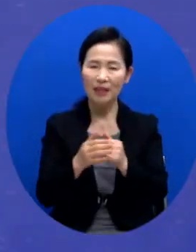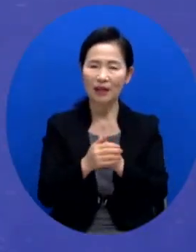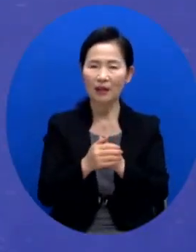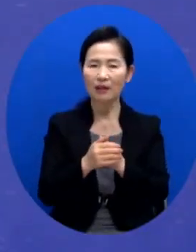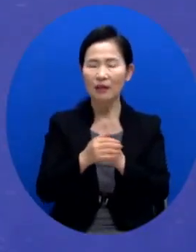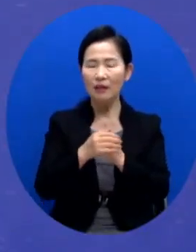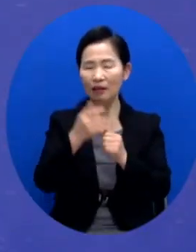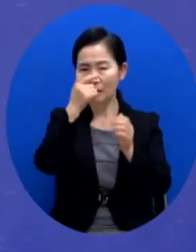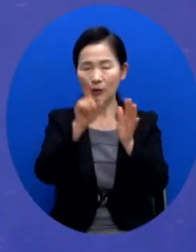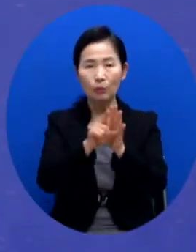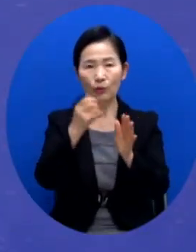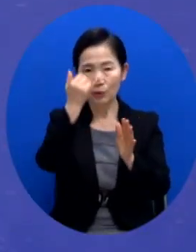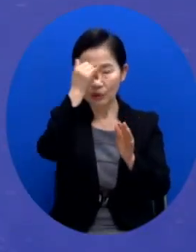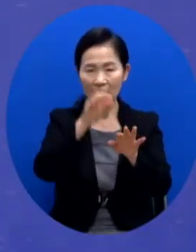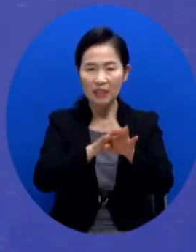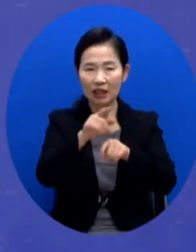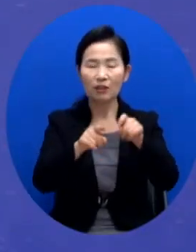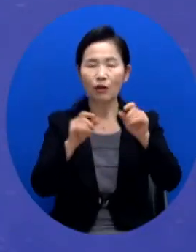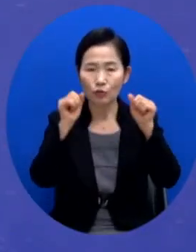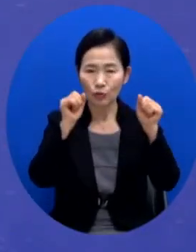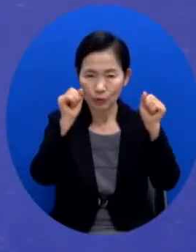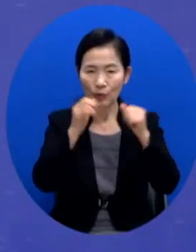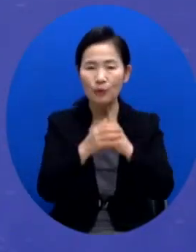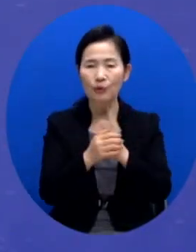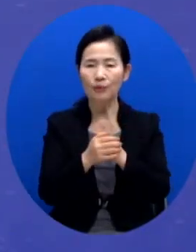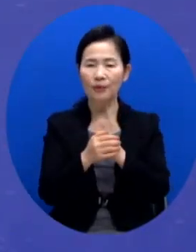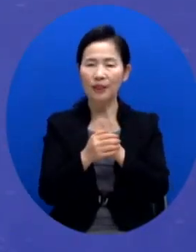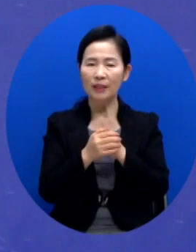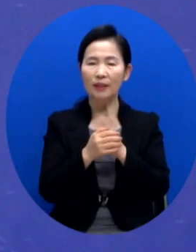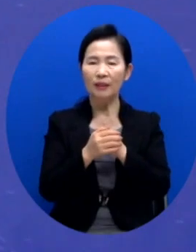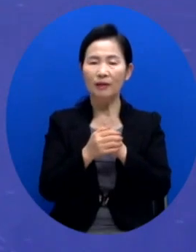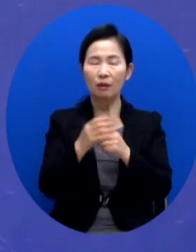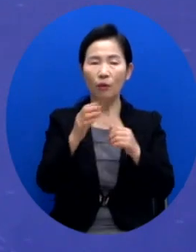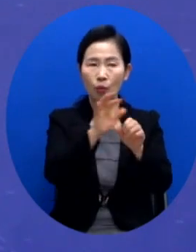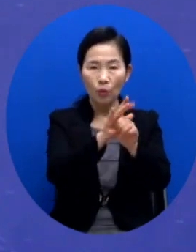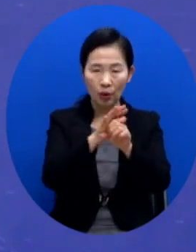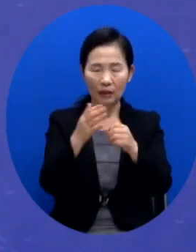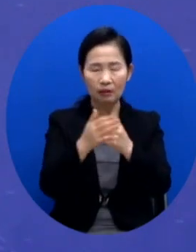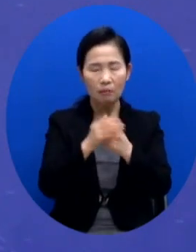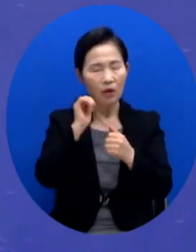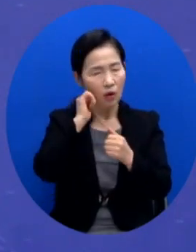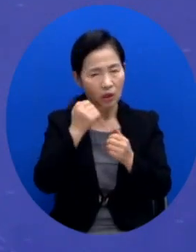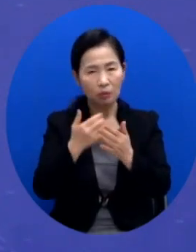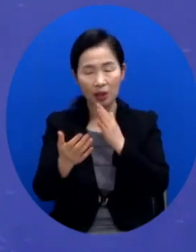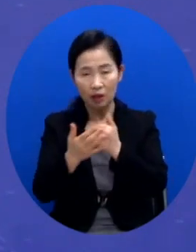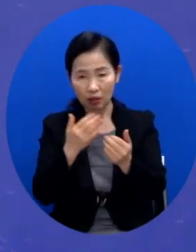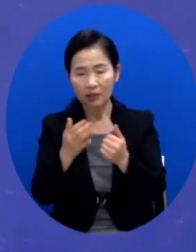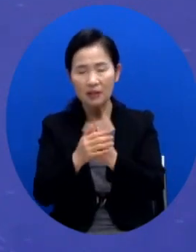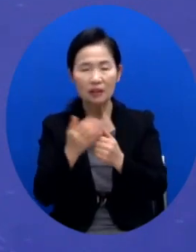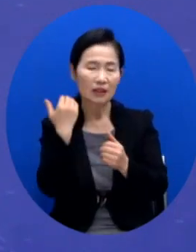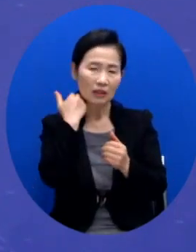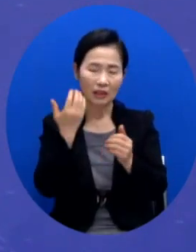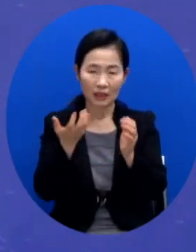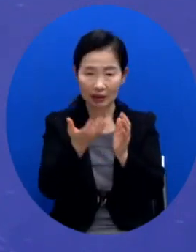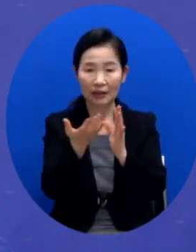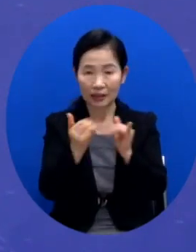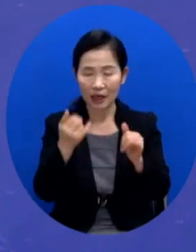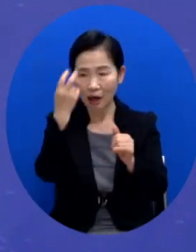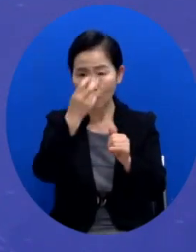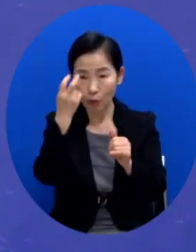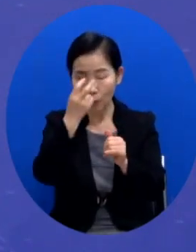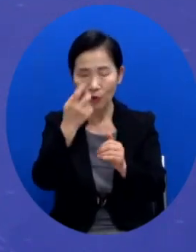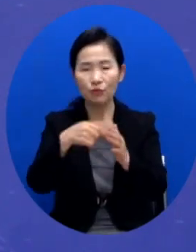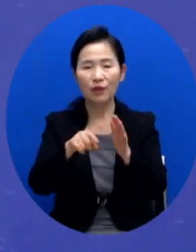기독교 윤리 실천운동 자발적 불편운동본부가 코로나19로 어려움을 겪는 세입자를 보호하기 위해 선한